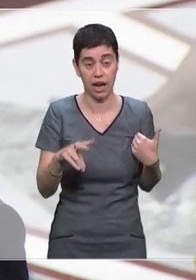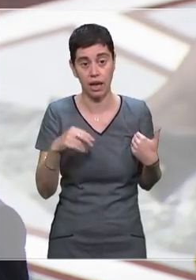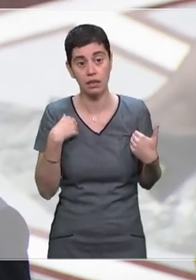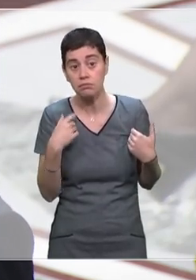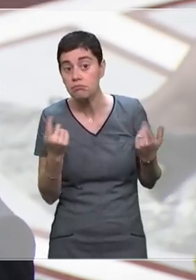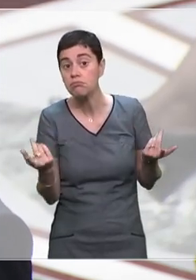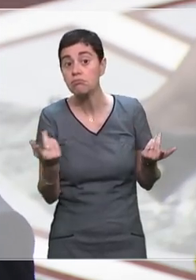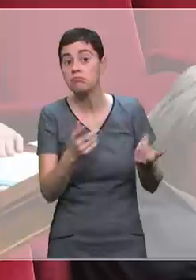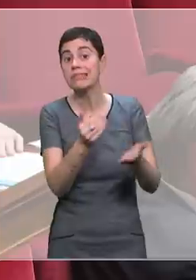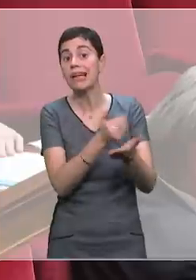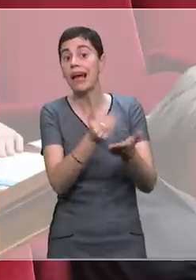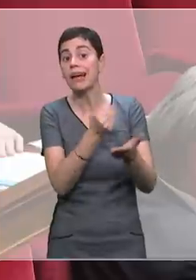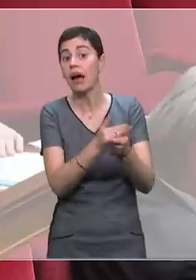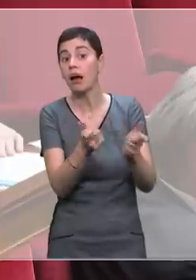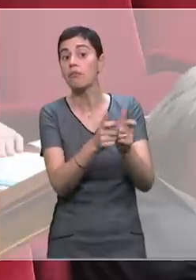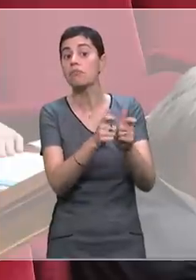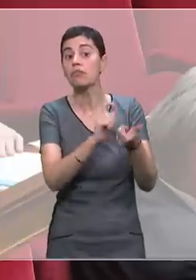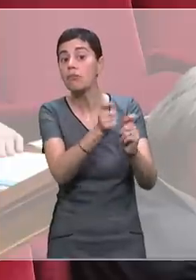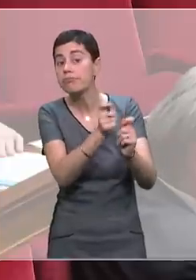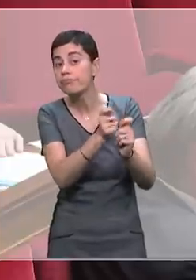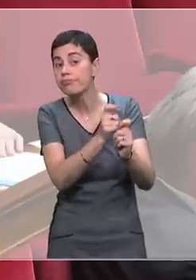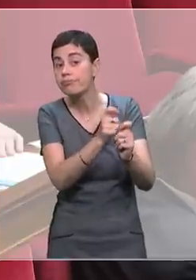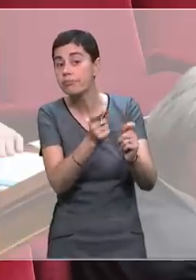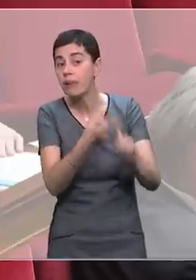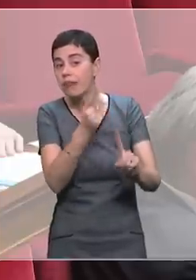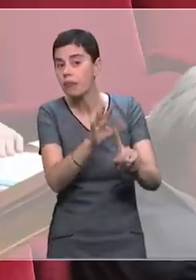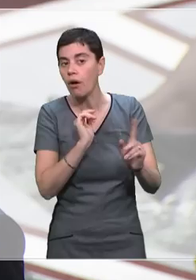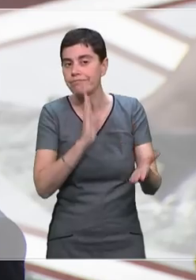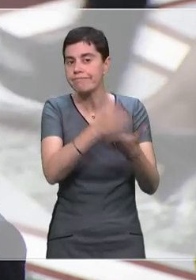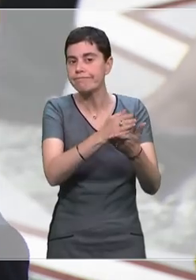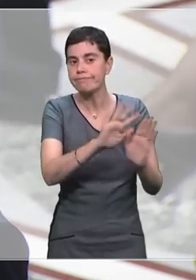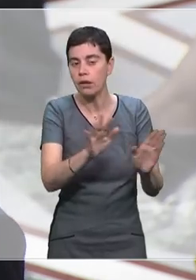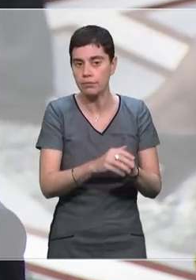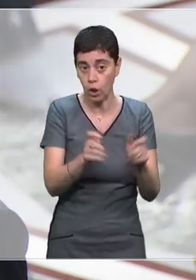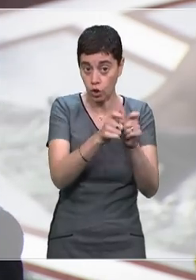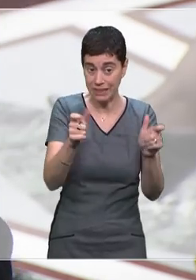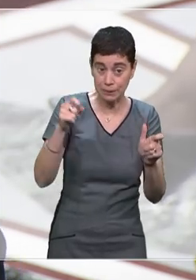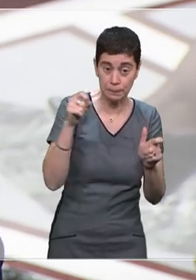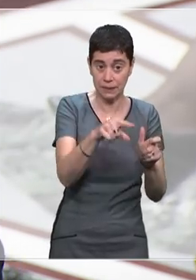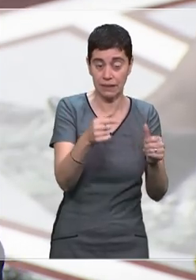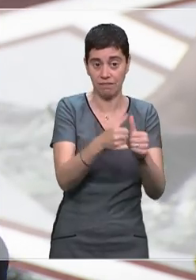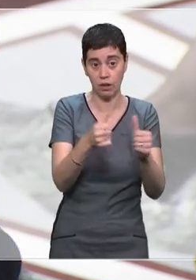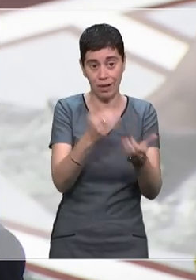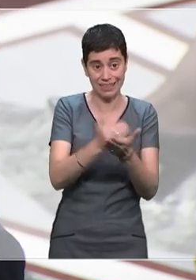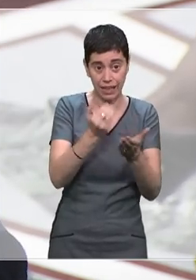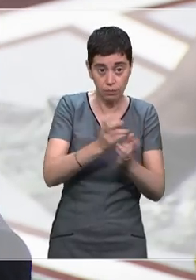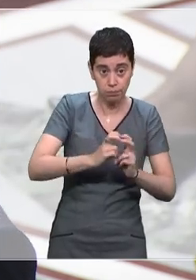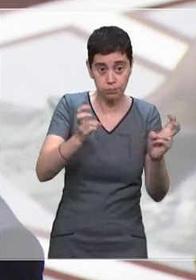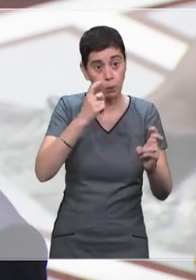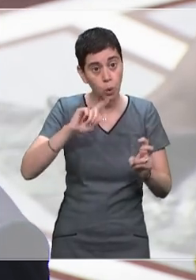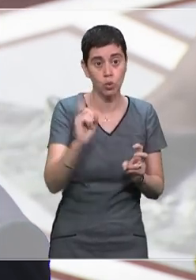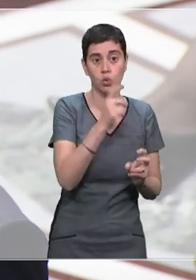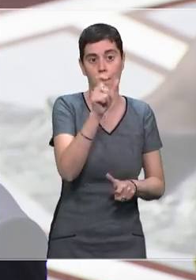des négociations salariales particulières, vous le savez, Monsieur le député, Sanofi a proposé une hausse des rémunérations pour l'ensemble des